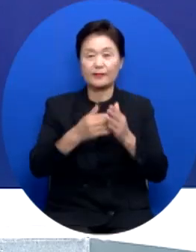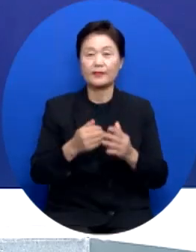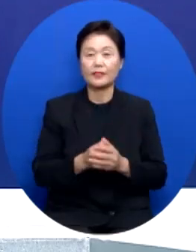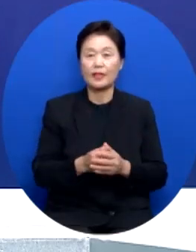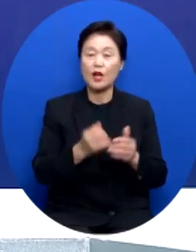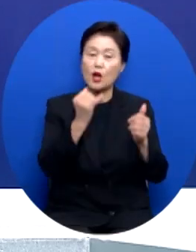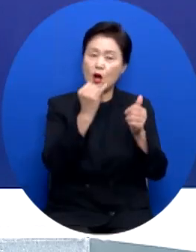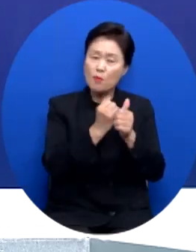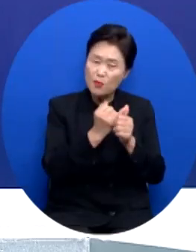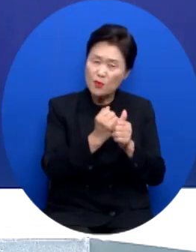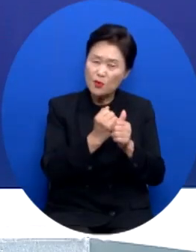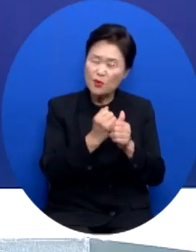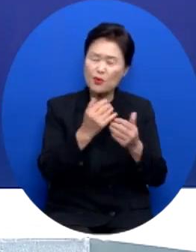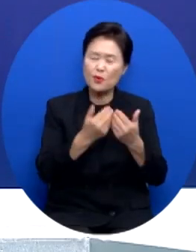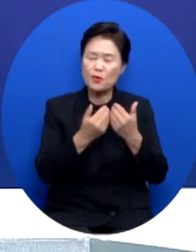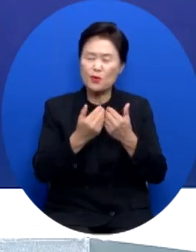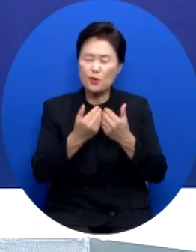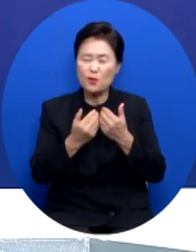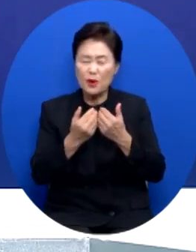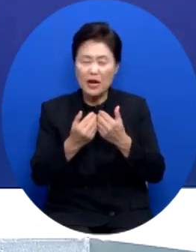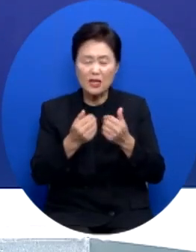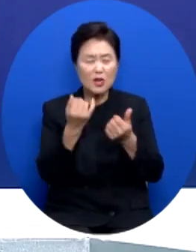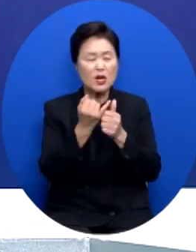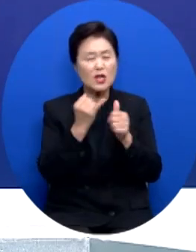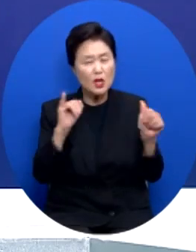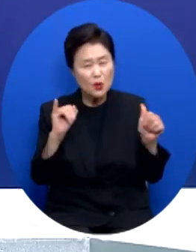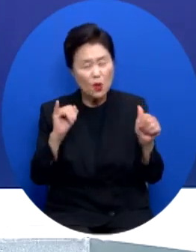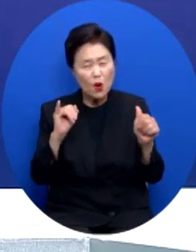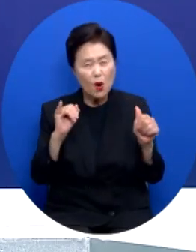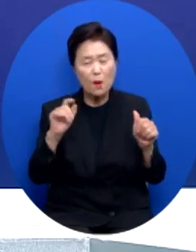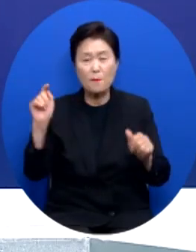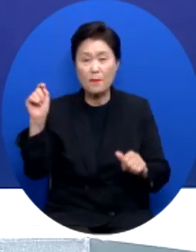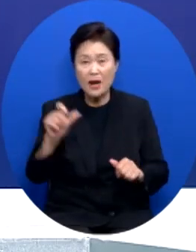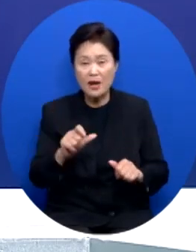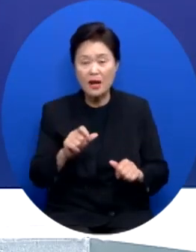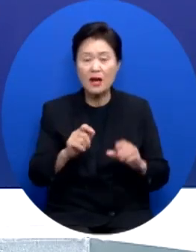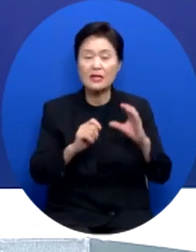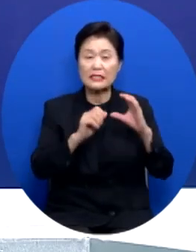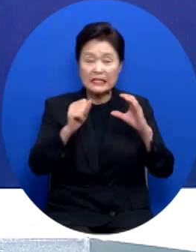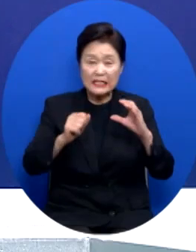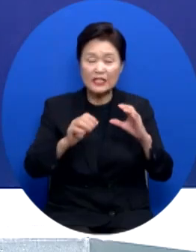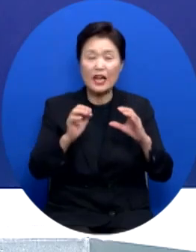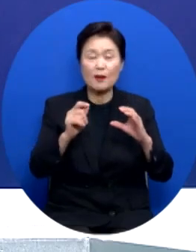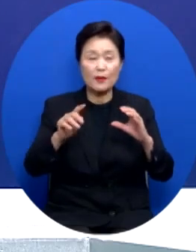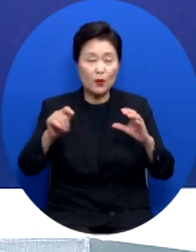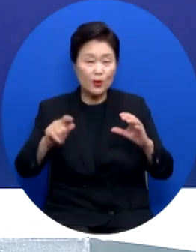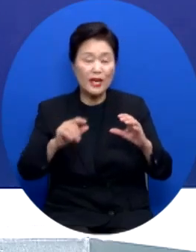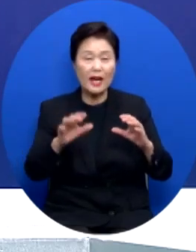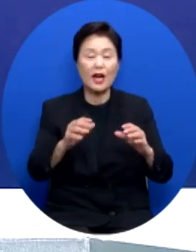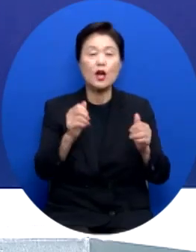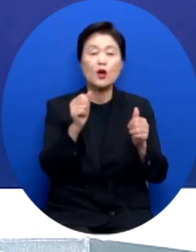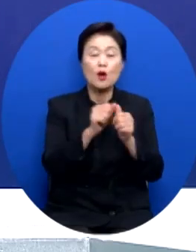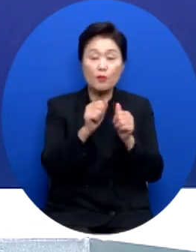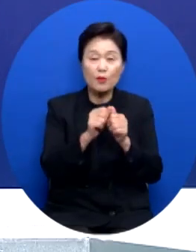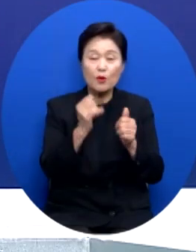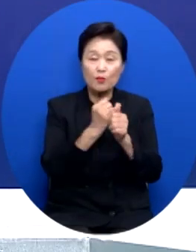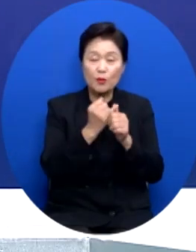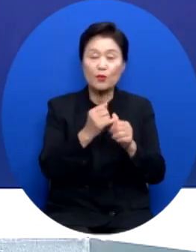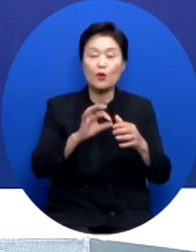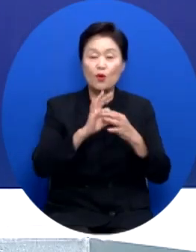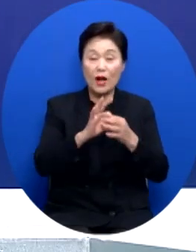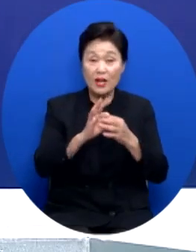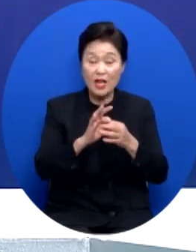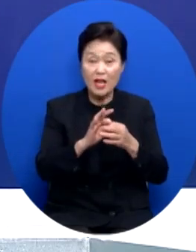부부간의 갈등과 이혼이 급속도로 높아지고 있는 가운데 CTS 알파 코리아가 부부관계 개선을 위해 전국에서